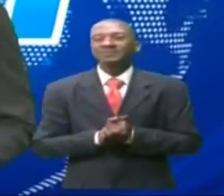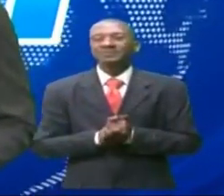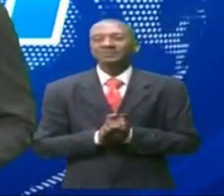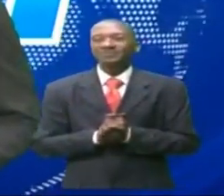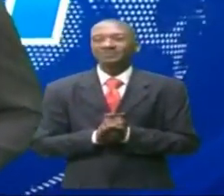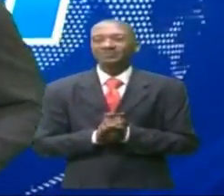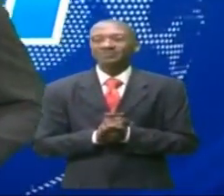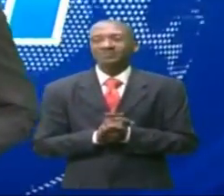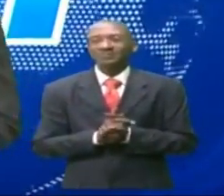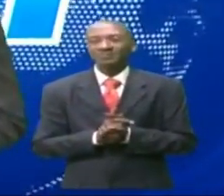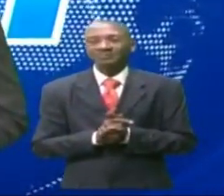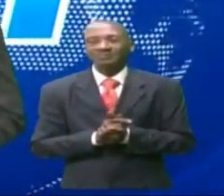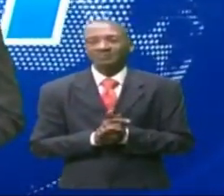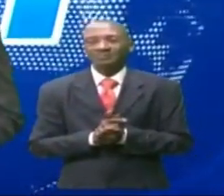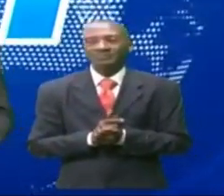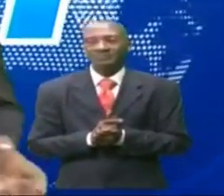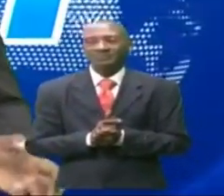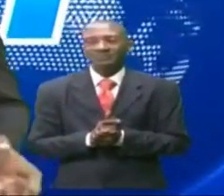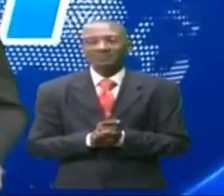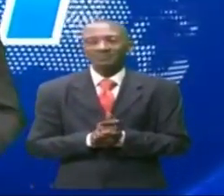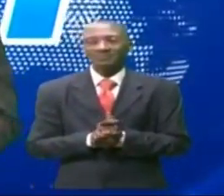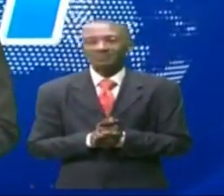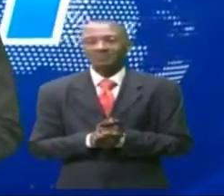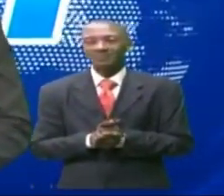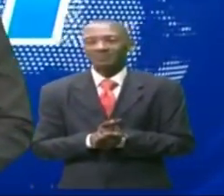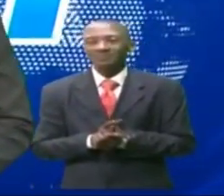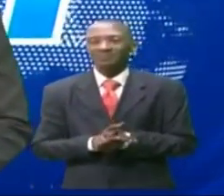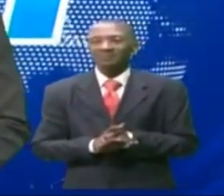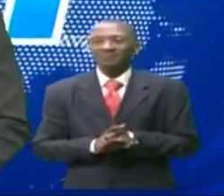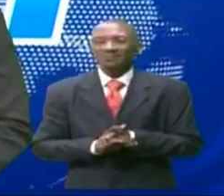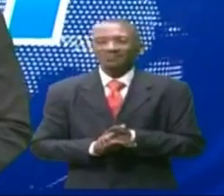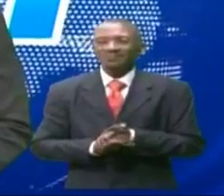pour l'avoir écrit. Ne zappez pas,